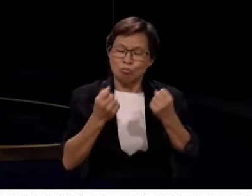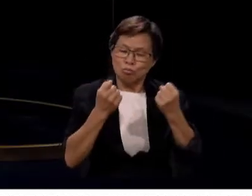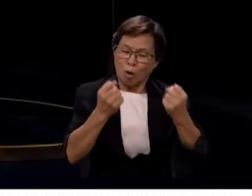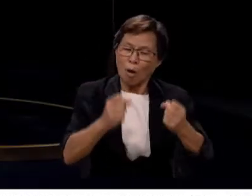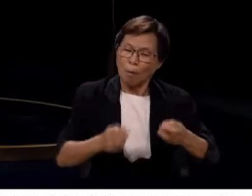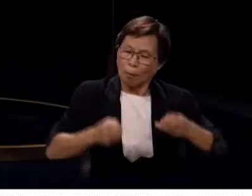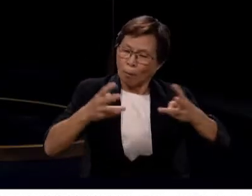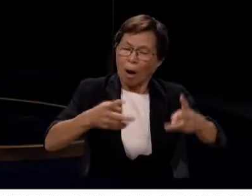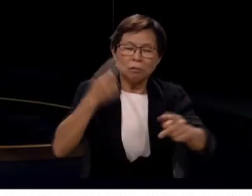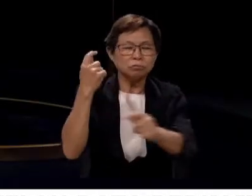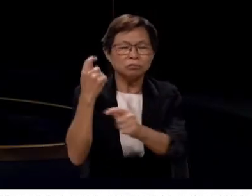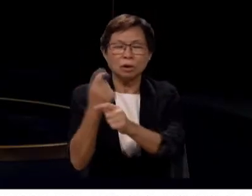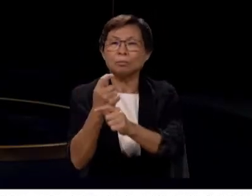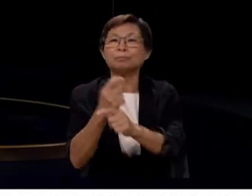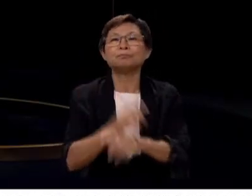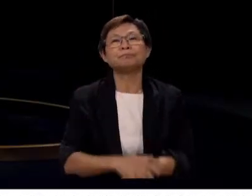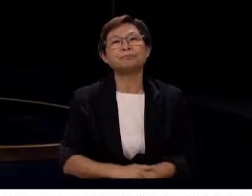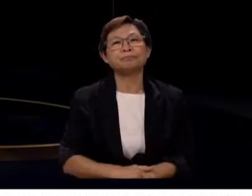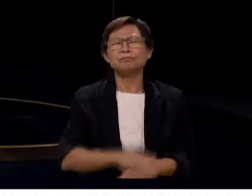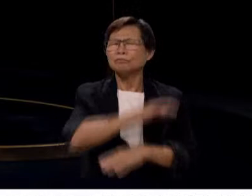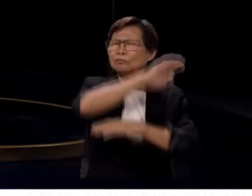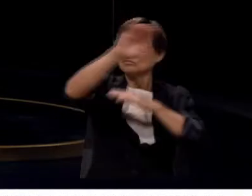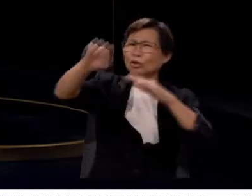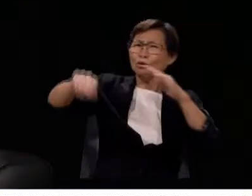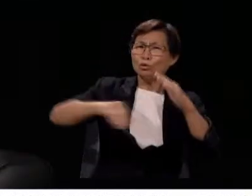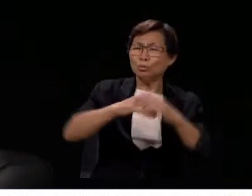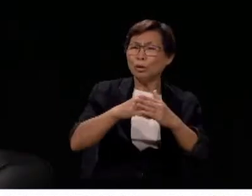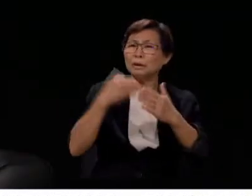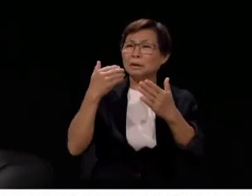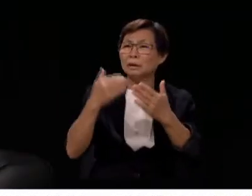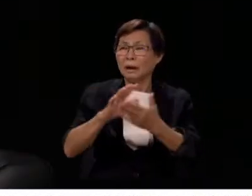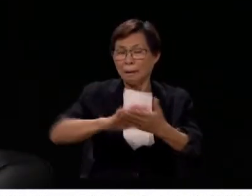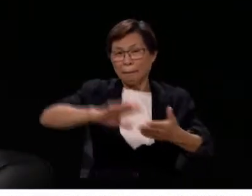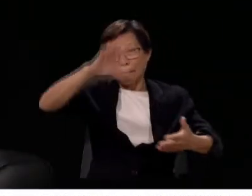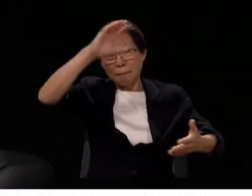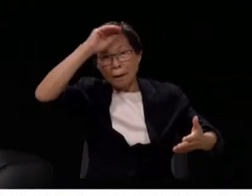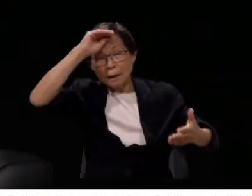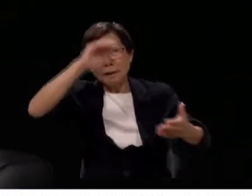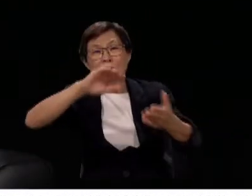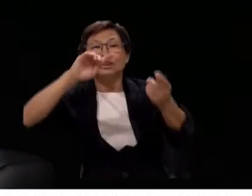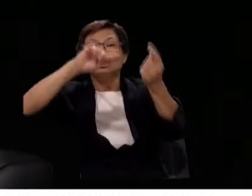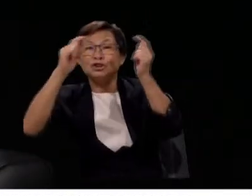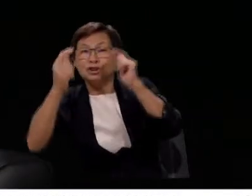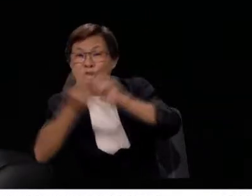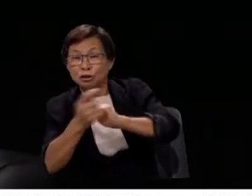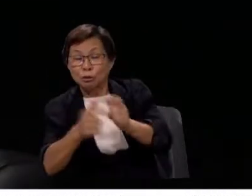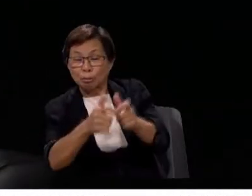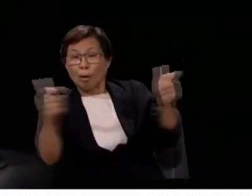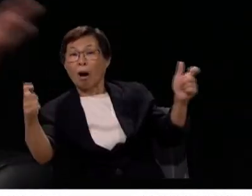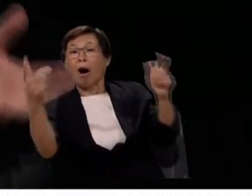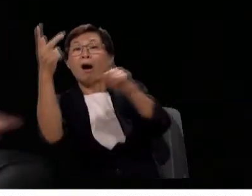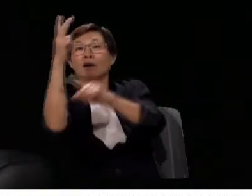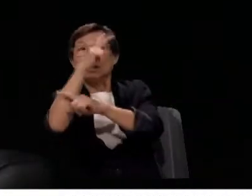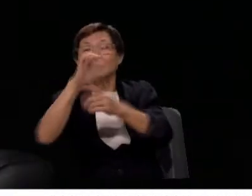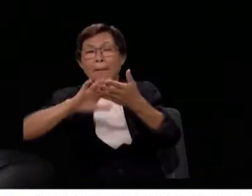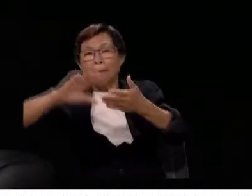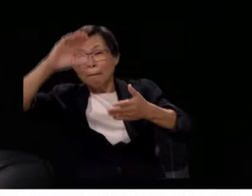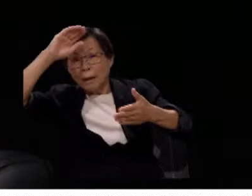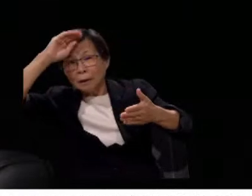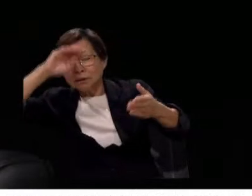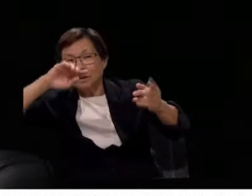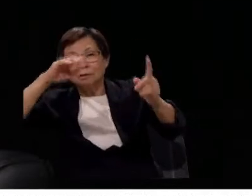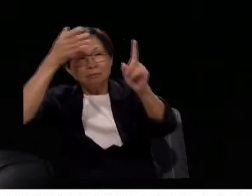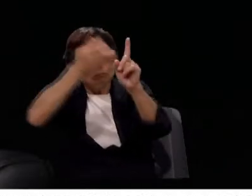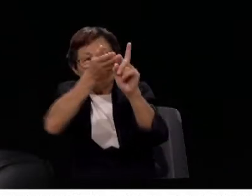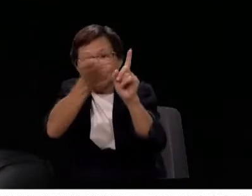menyebutkan bahwa keseluruhan usai Tibet tetap ini merupakan cukup yang besar termasuk kepada pihak kerajaan penyesuaian yang